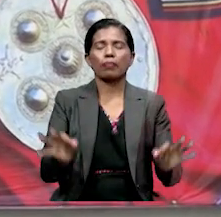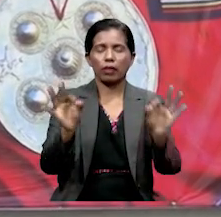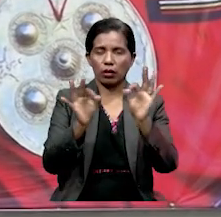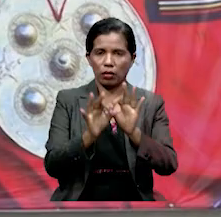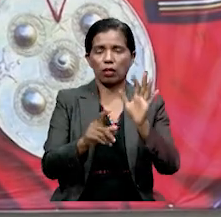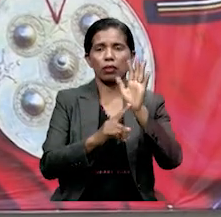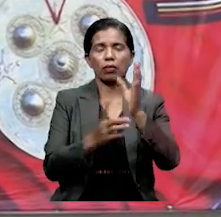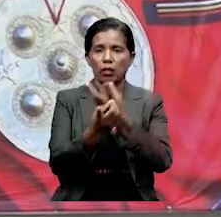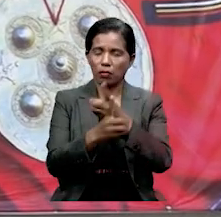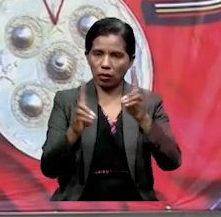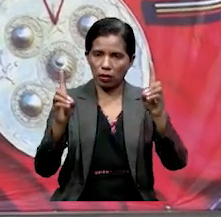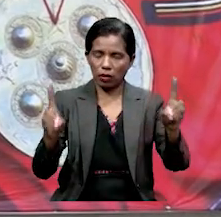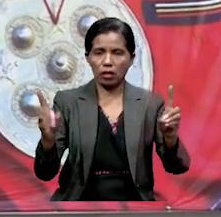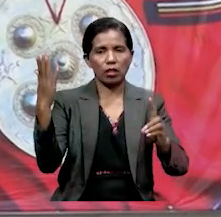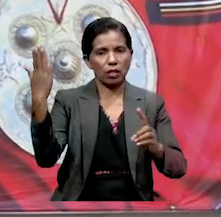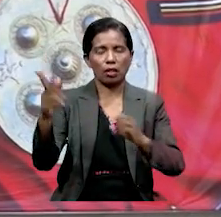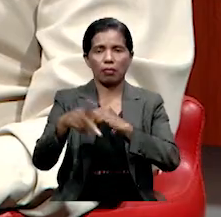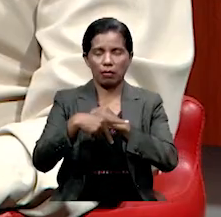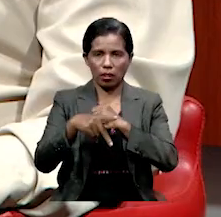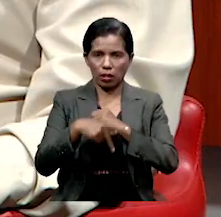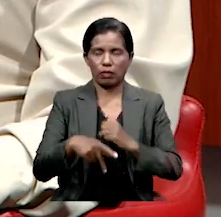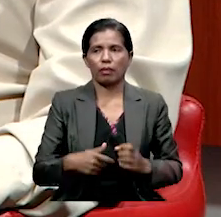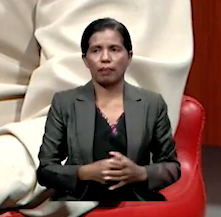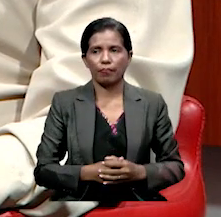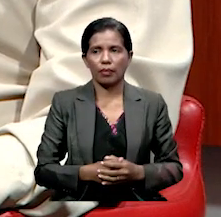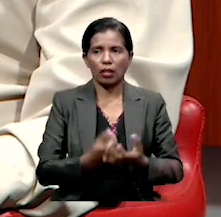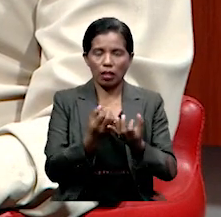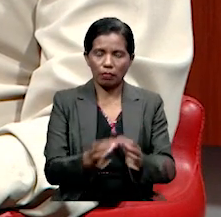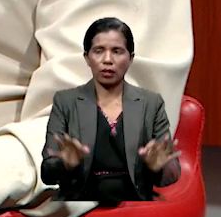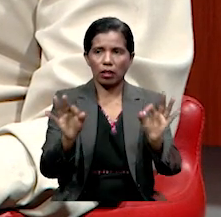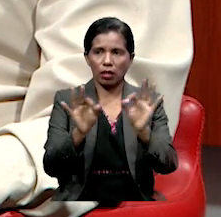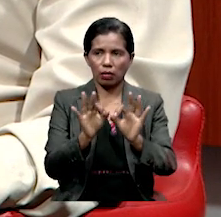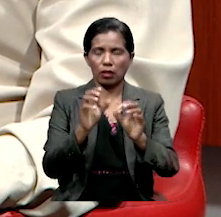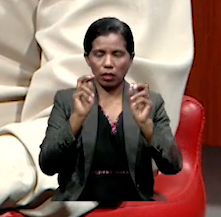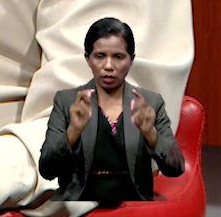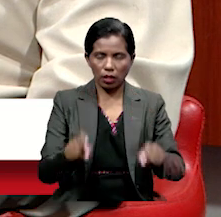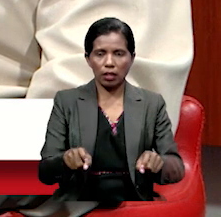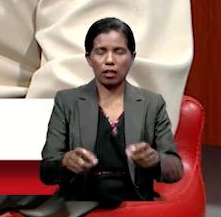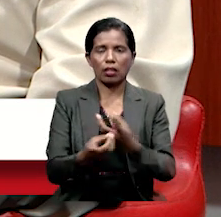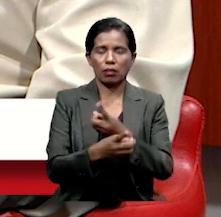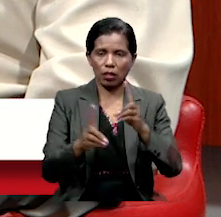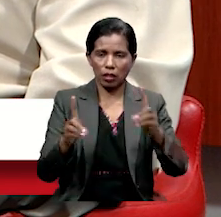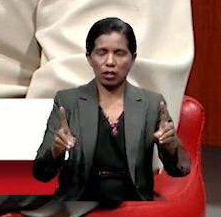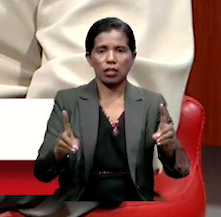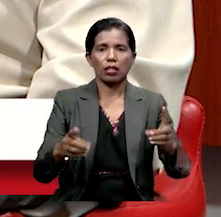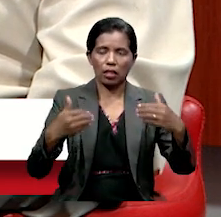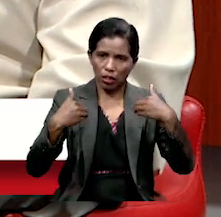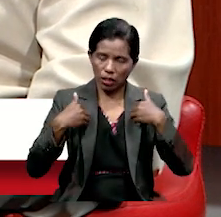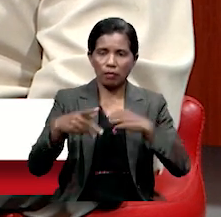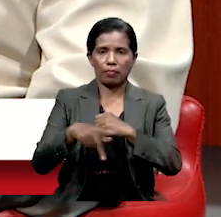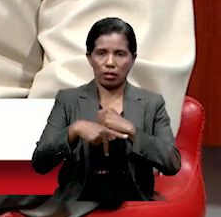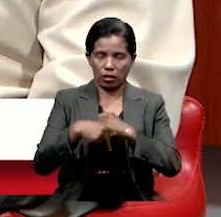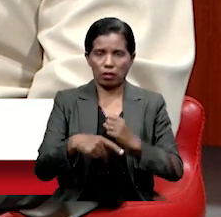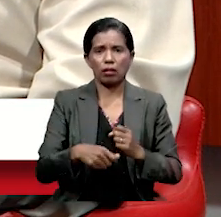aplika demokrasia iha partido laran penting importante ne thank you demokrasia musu iha partido laran tamba ne maka